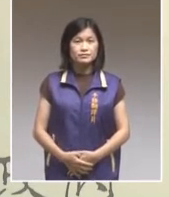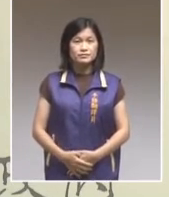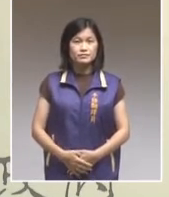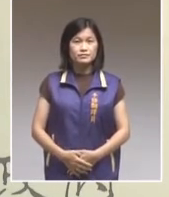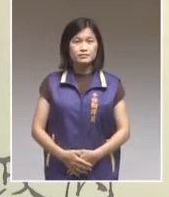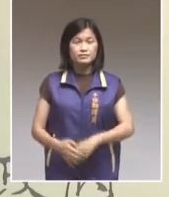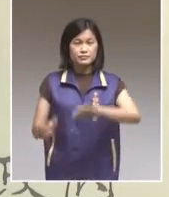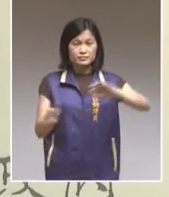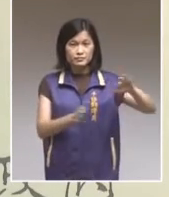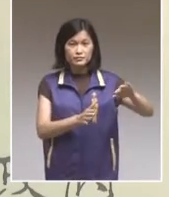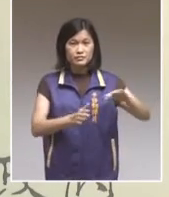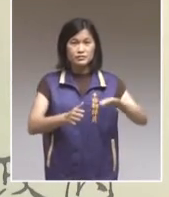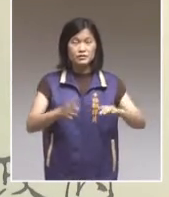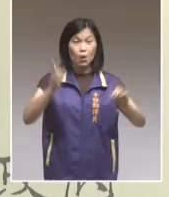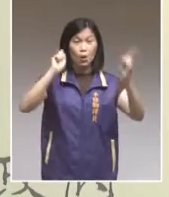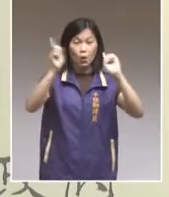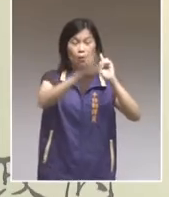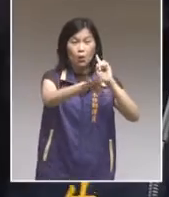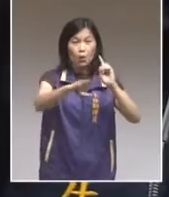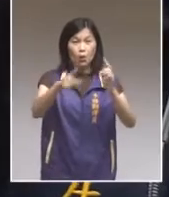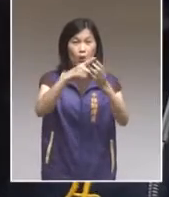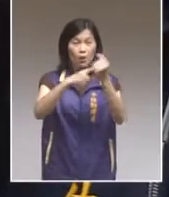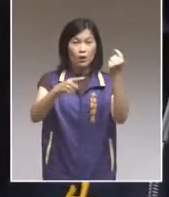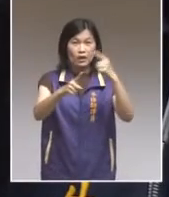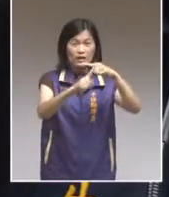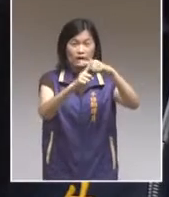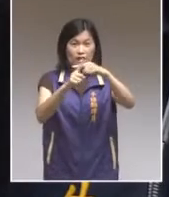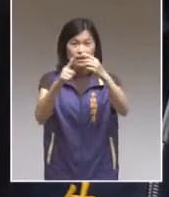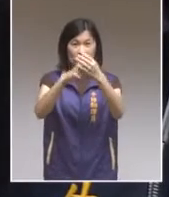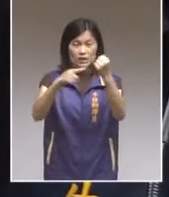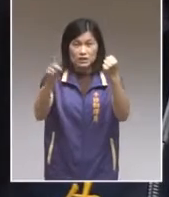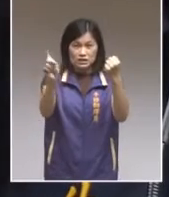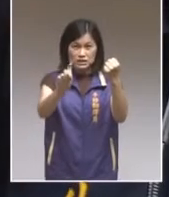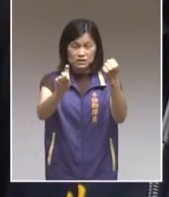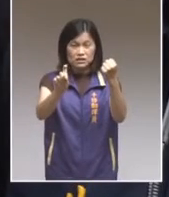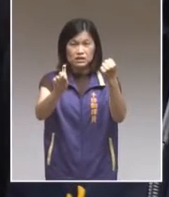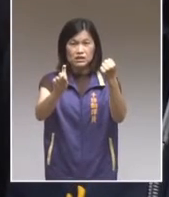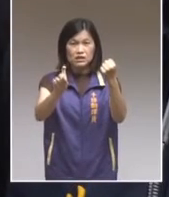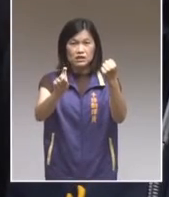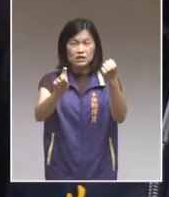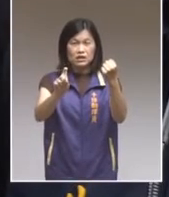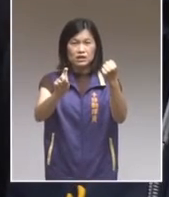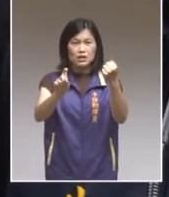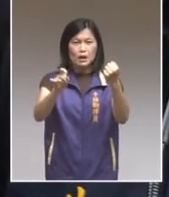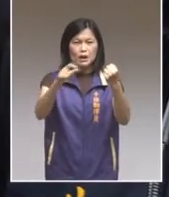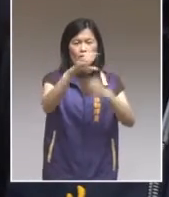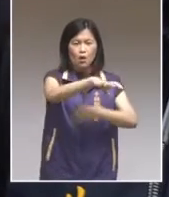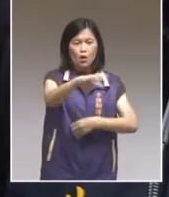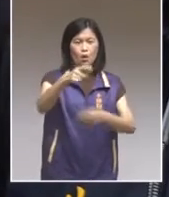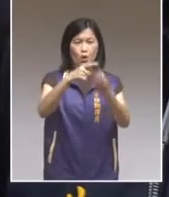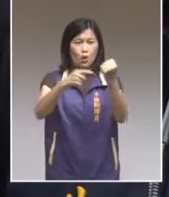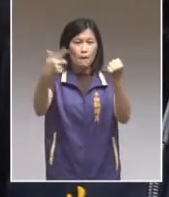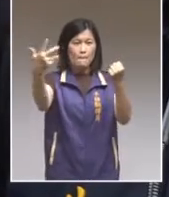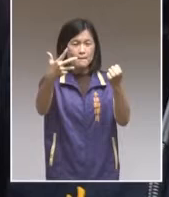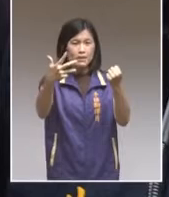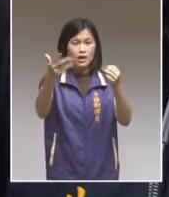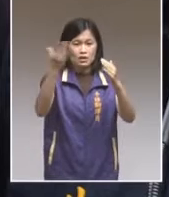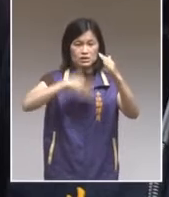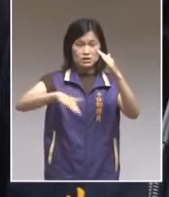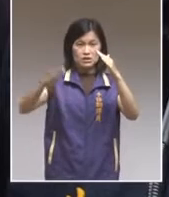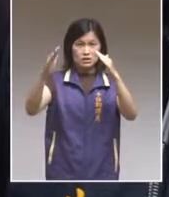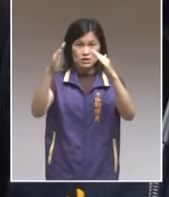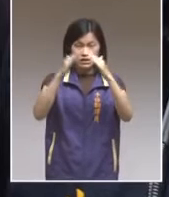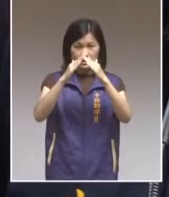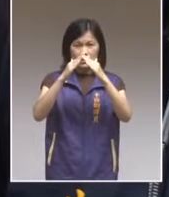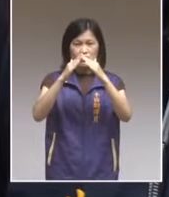另外在娱乐场所的部分总共有十例，那十例分布在八个地方。那学校的部分